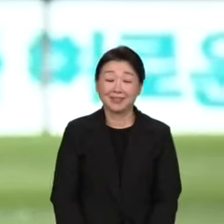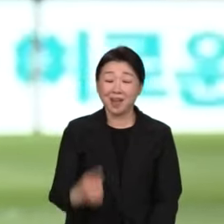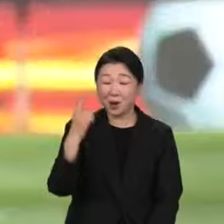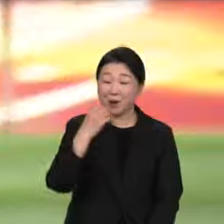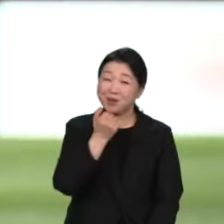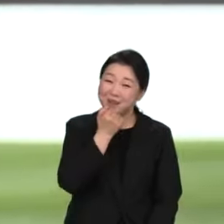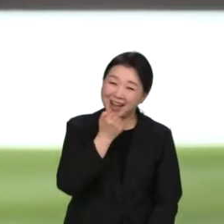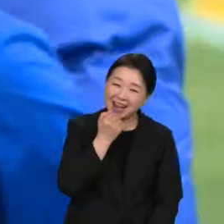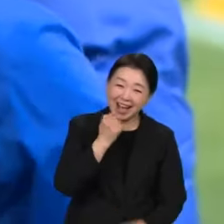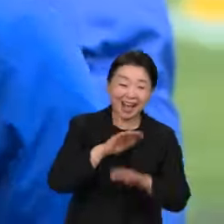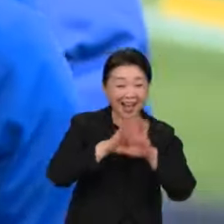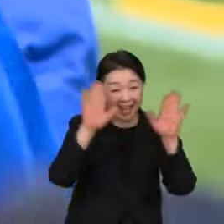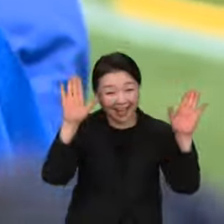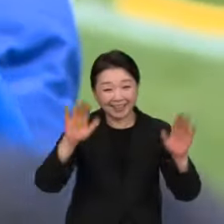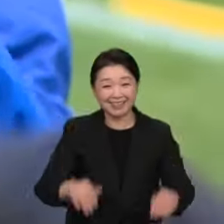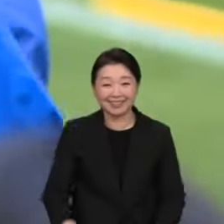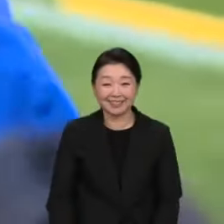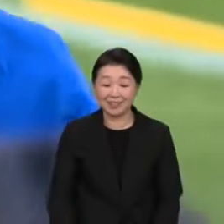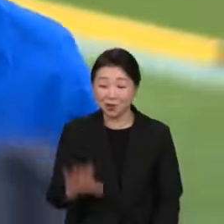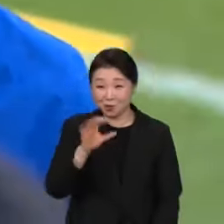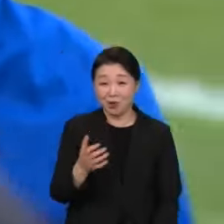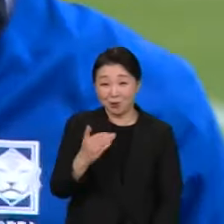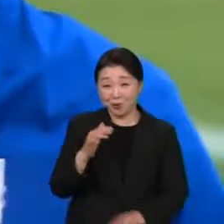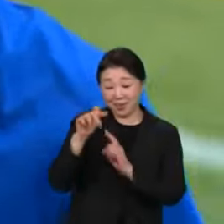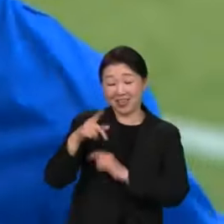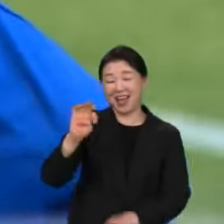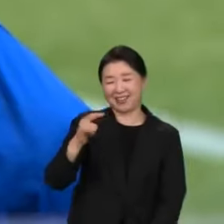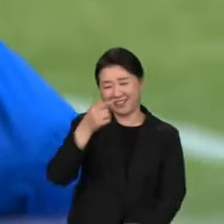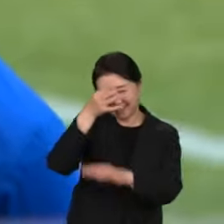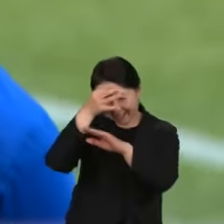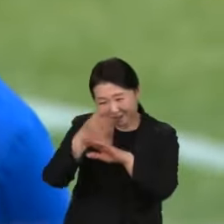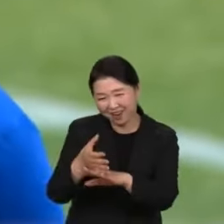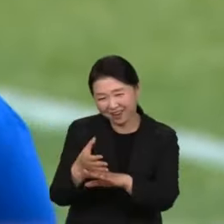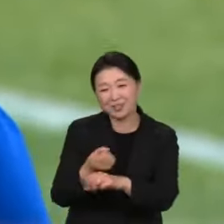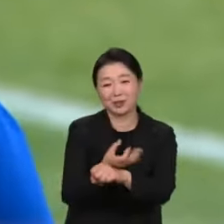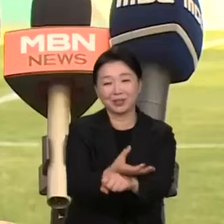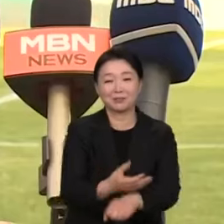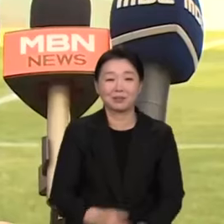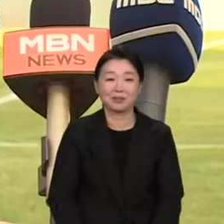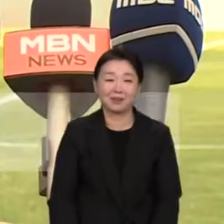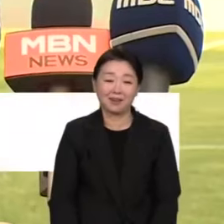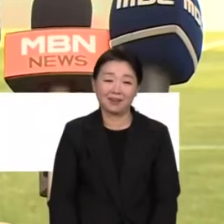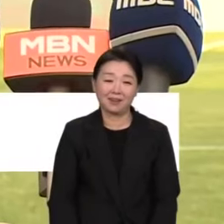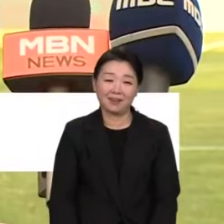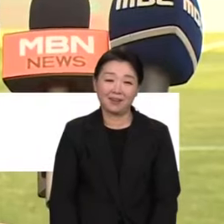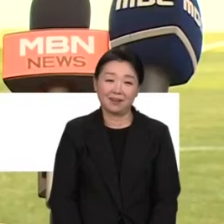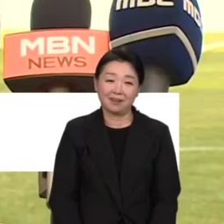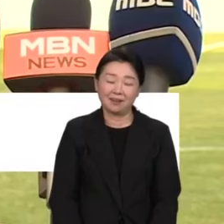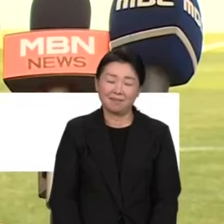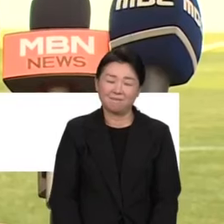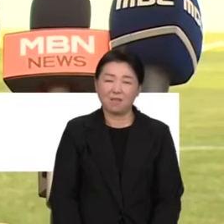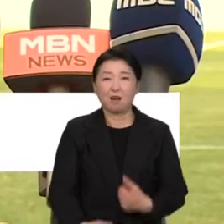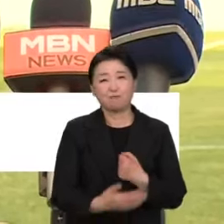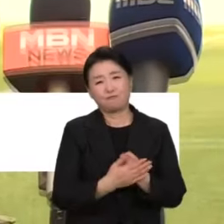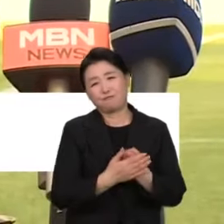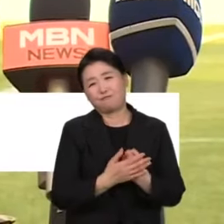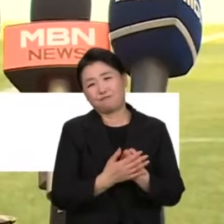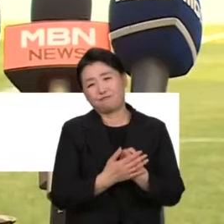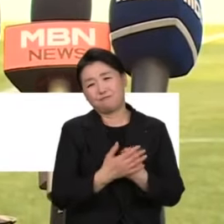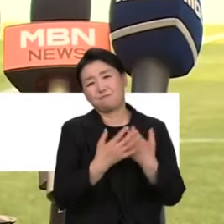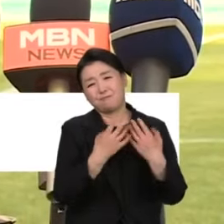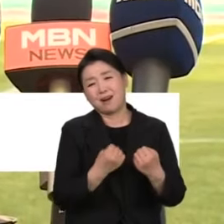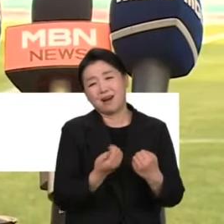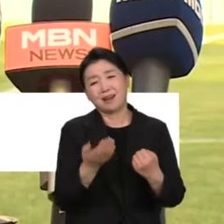웃음이 돌아왔습니다 훈련에 앞서 이강희는 사과를 했습니다 너무 많은 응원을 해 주셨는데